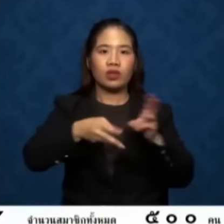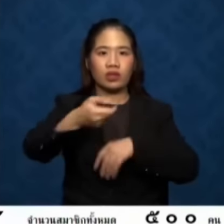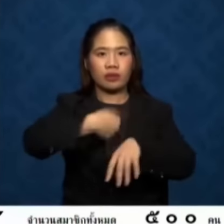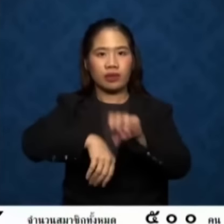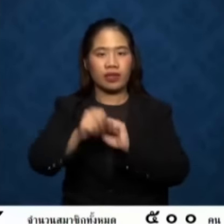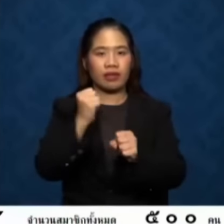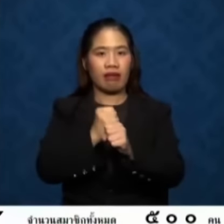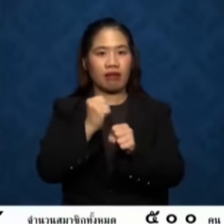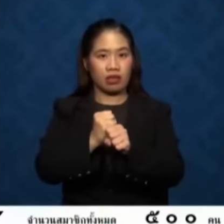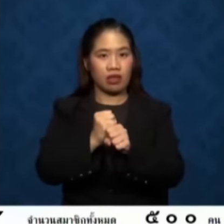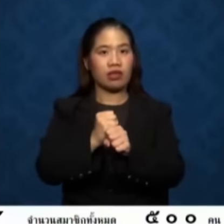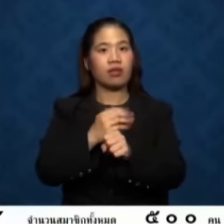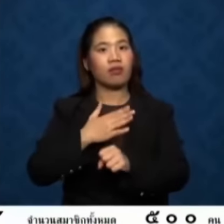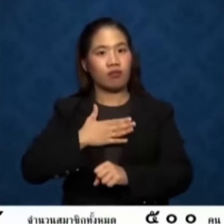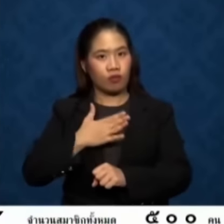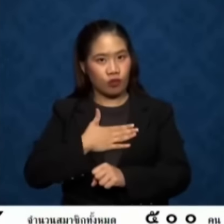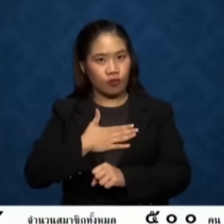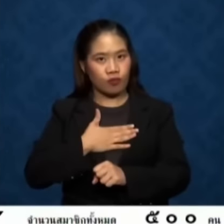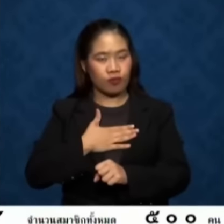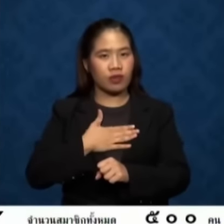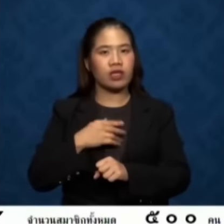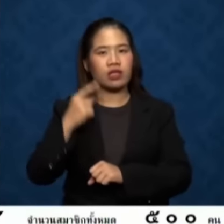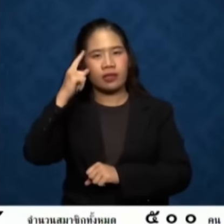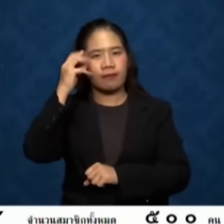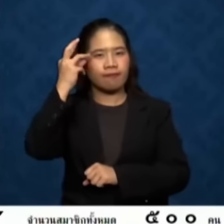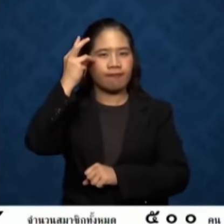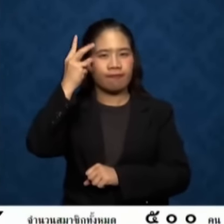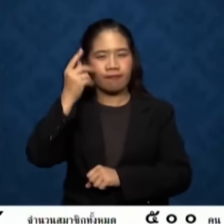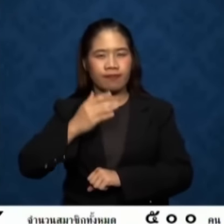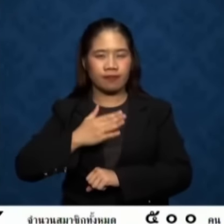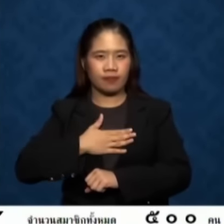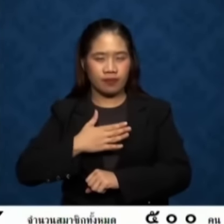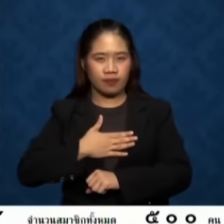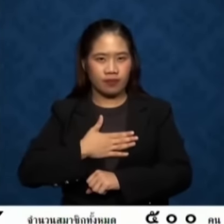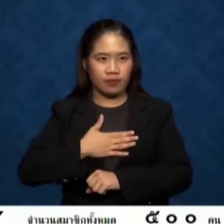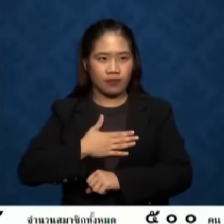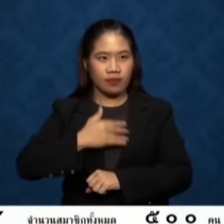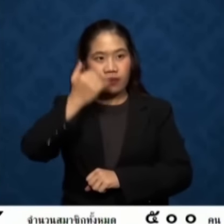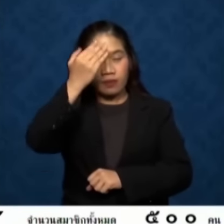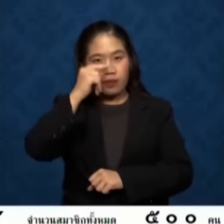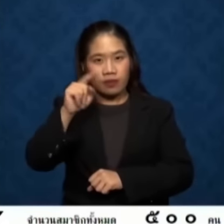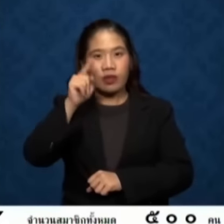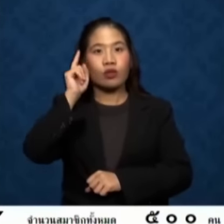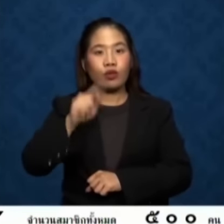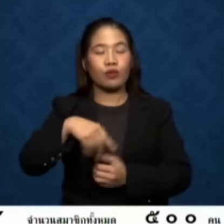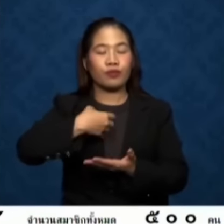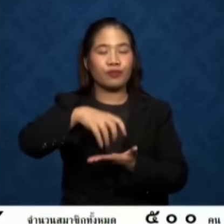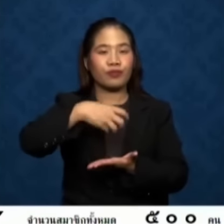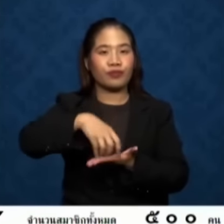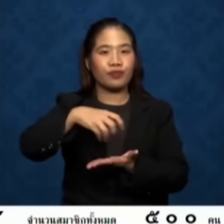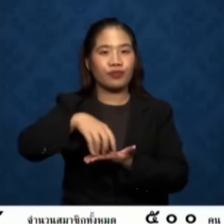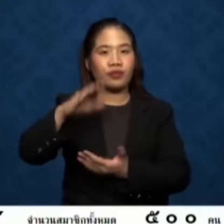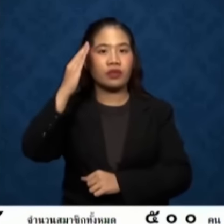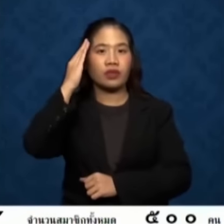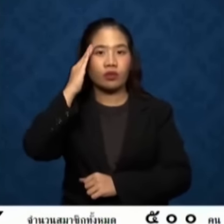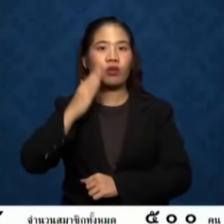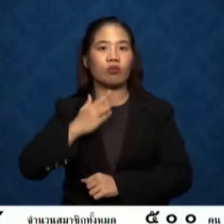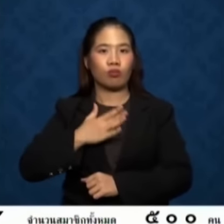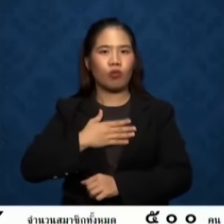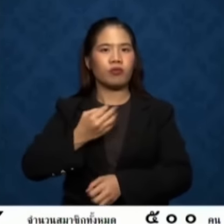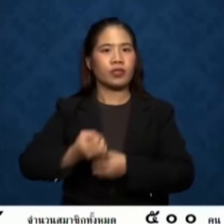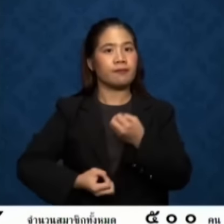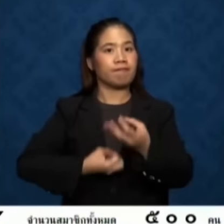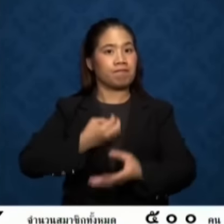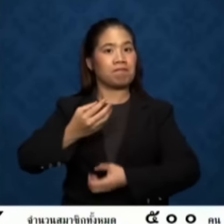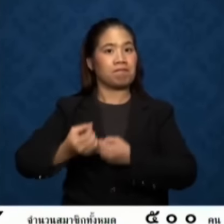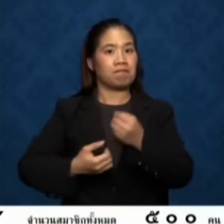ที่ของผมแล้วก็การใช้ดุลพินิจของผมซึ่งต้องกราบเรียนว่าผมมีอุดมการณ์ประ